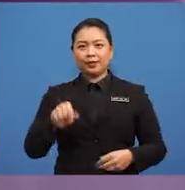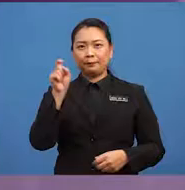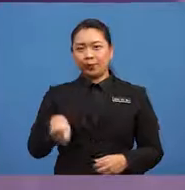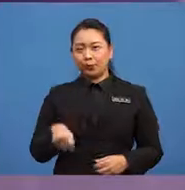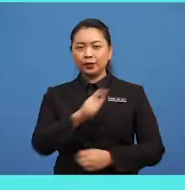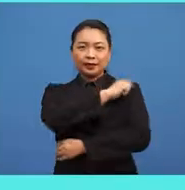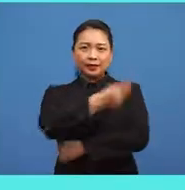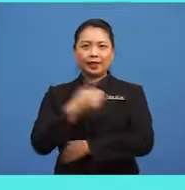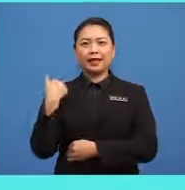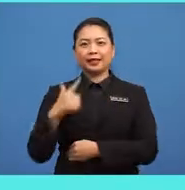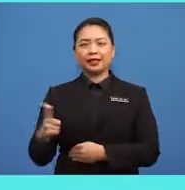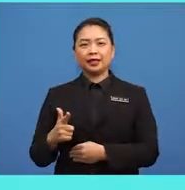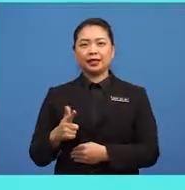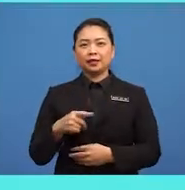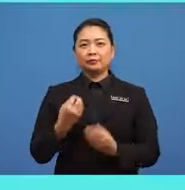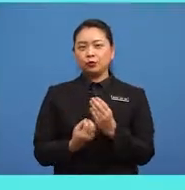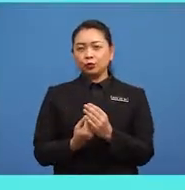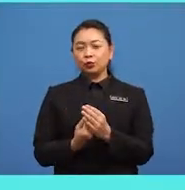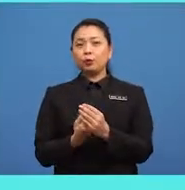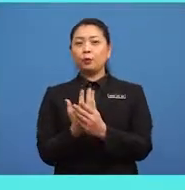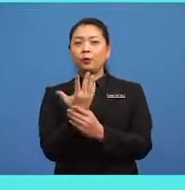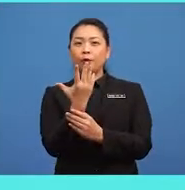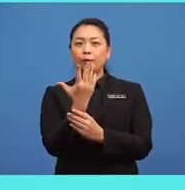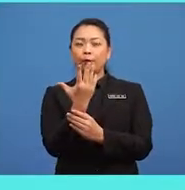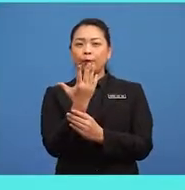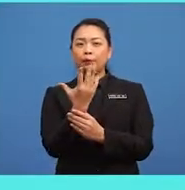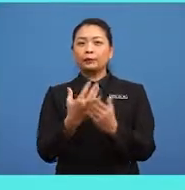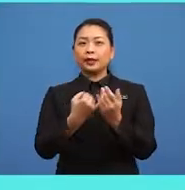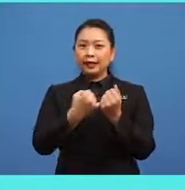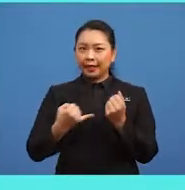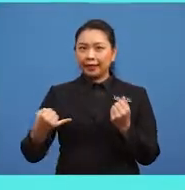tenaga adalah pertumbuhan, pembiakan,